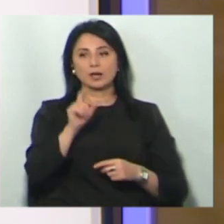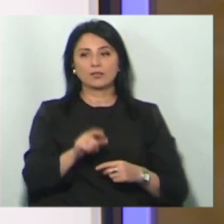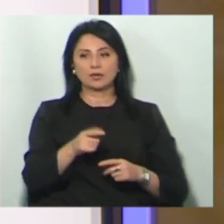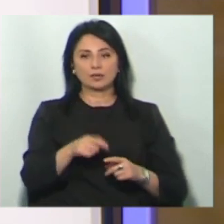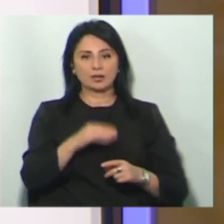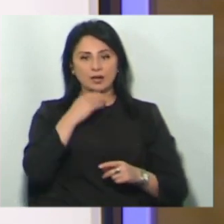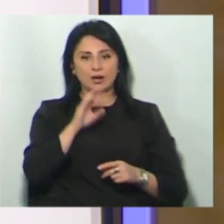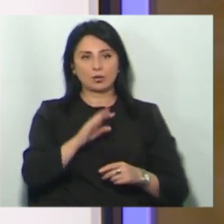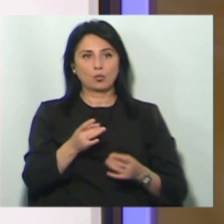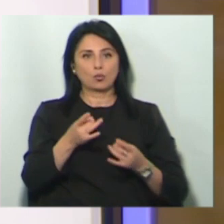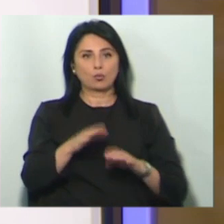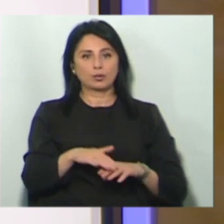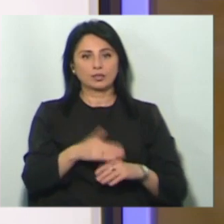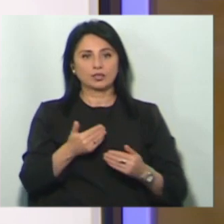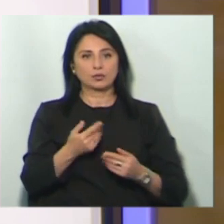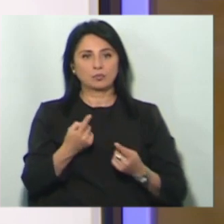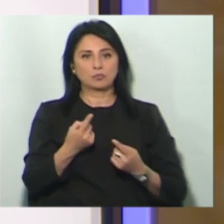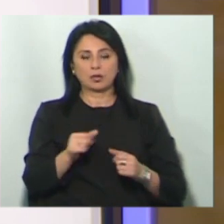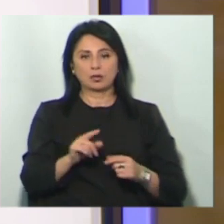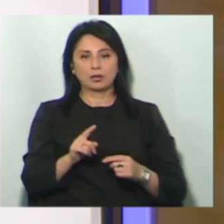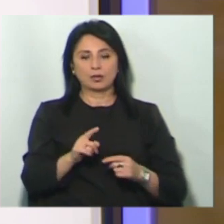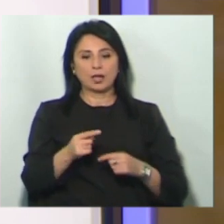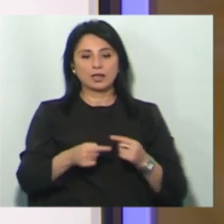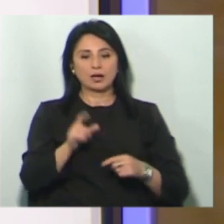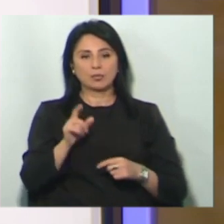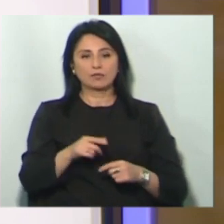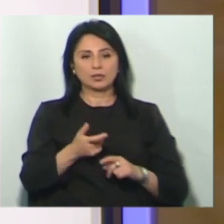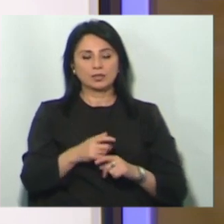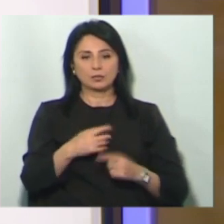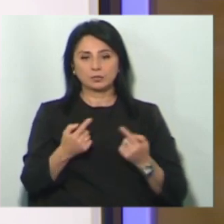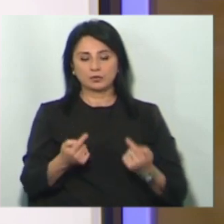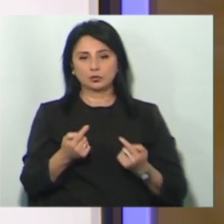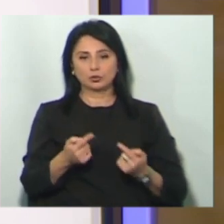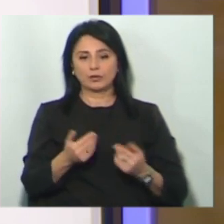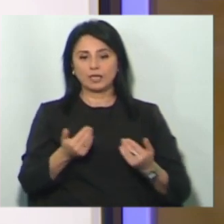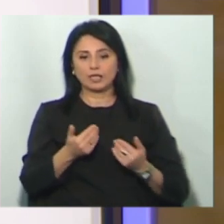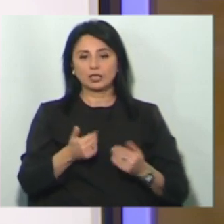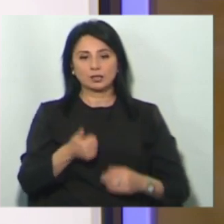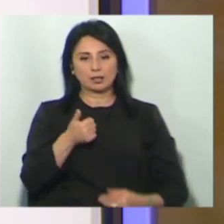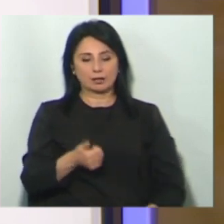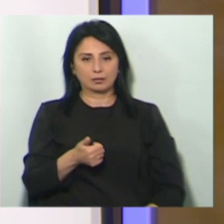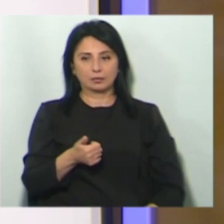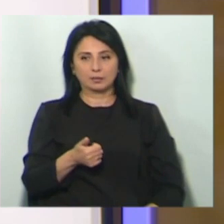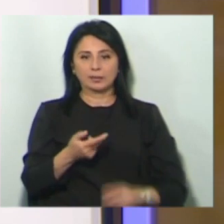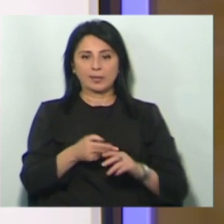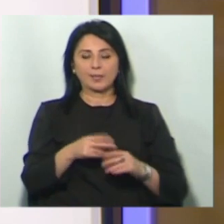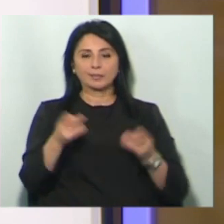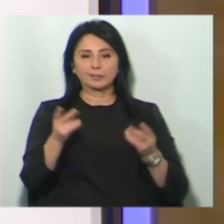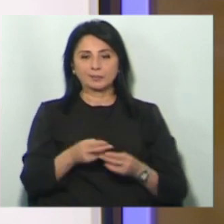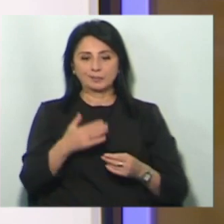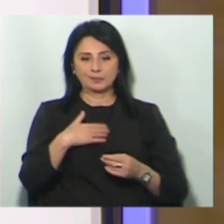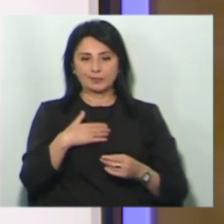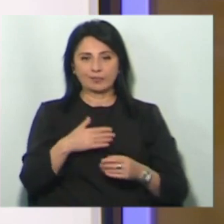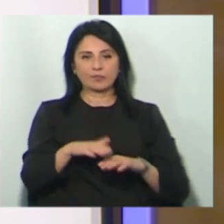აღარ ყოფნის უბრალოდ დიდხანს სიცოცხლოს. თანამედროვე ადამიანისთვის ძალიან მნიშვნელოვანია იცხოვროს კარგად. Ამიტომ გვჭირდება